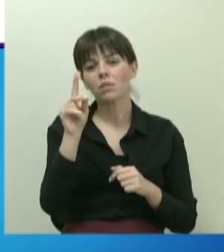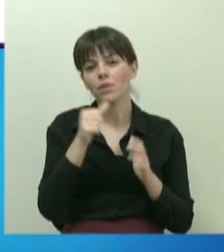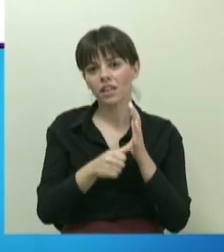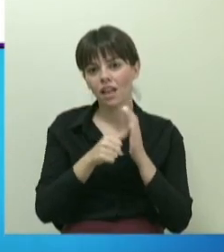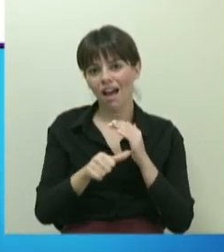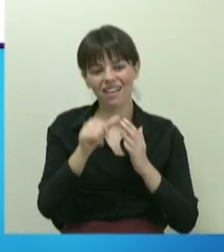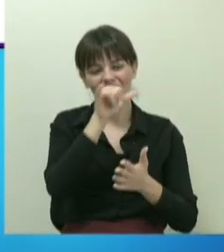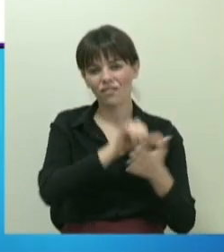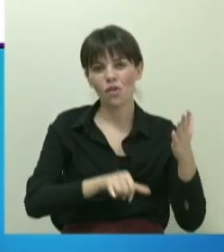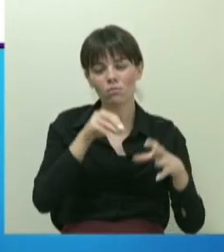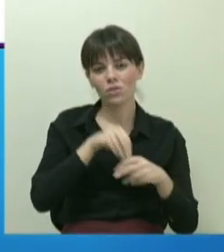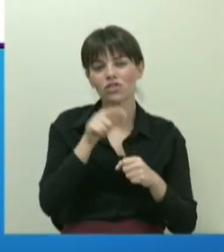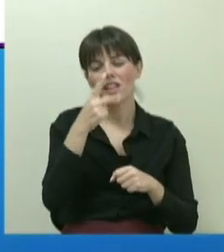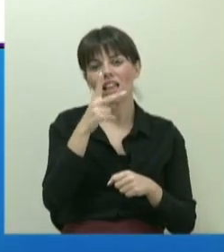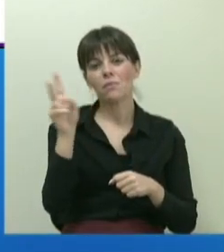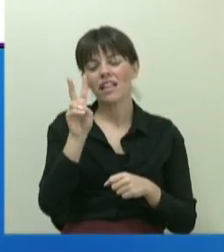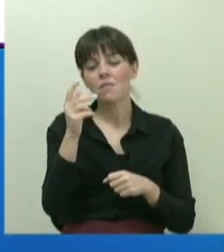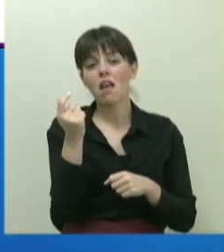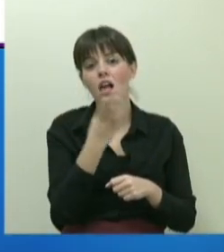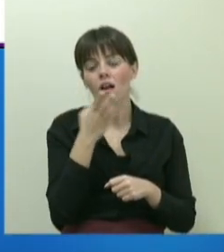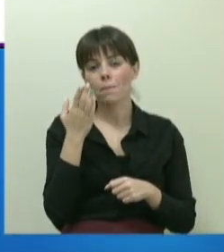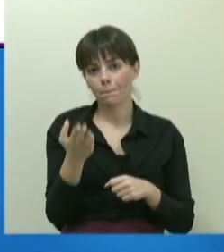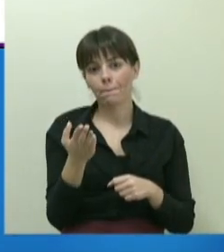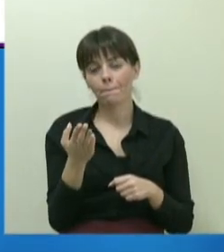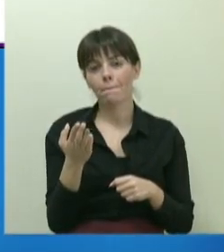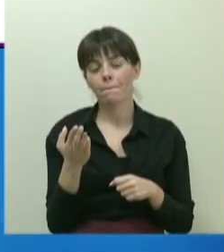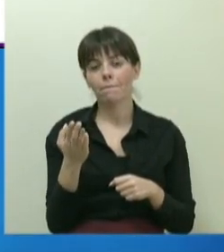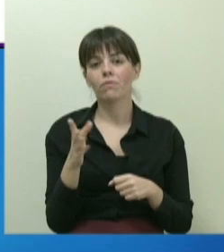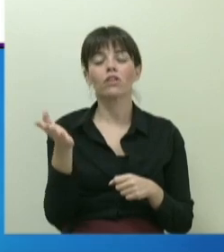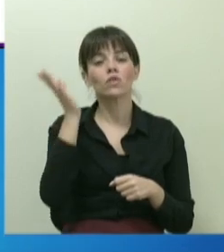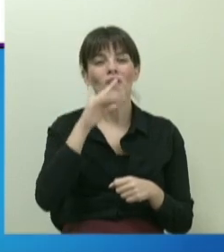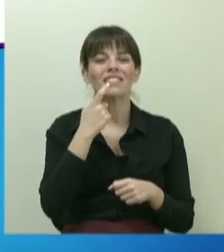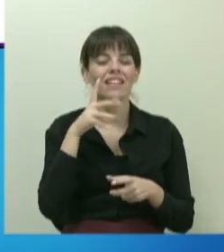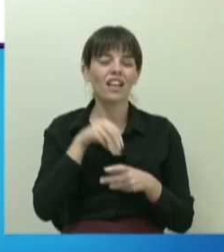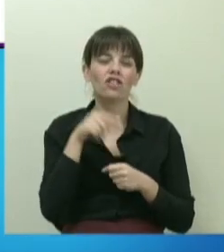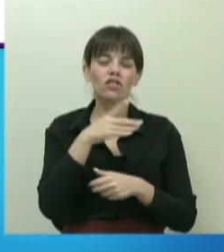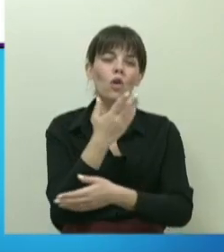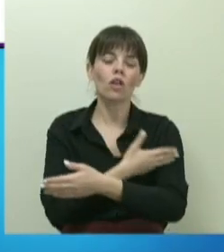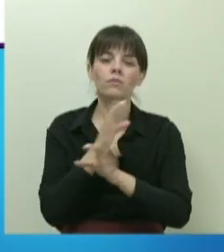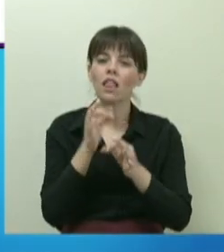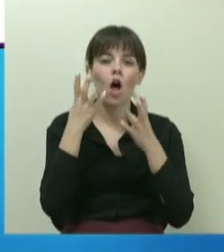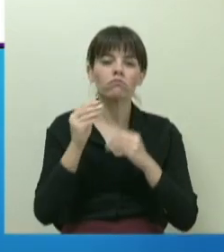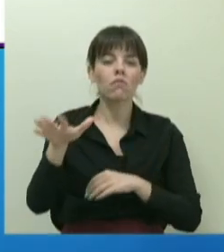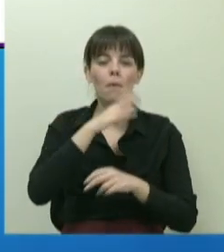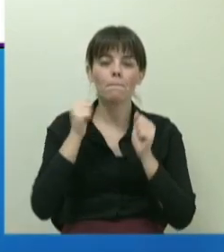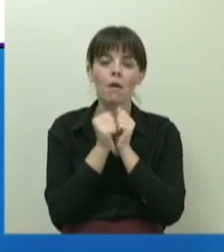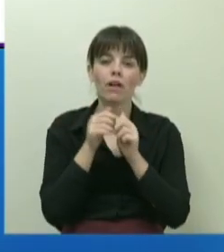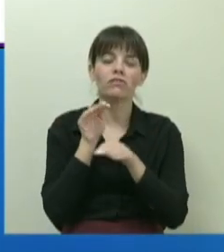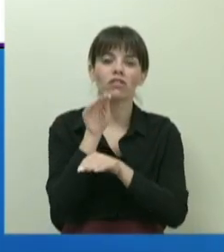yılı anketleri, 2020 rakamları. Son iki senede ülkemizde neler olduğunu hep beraber